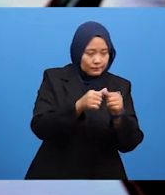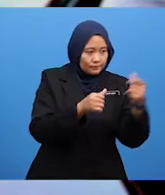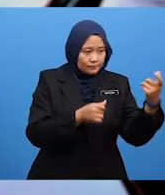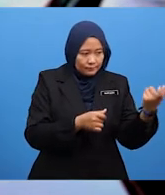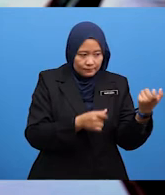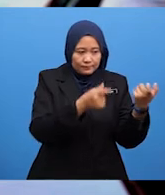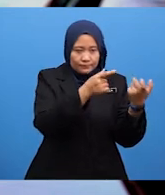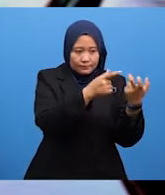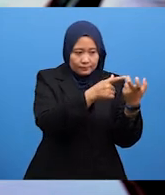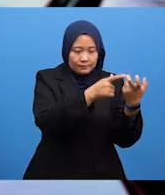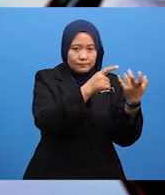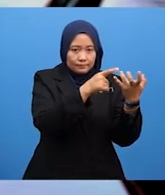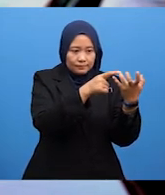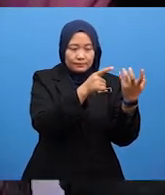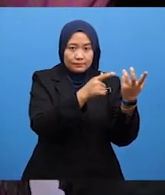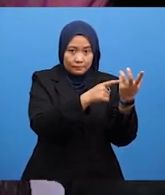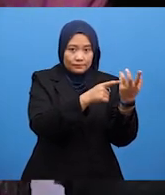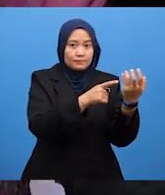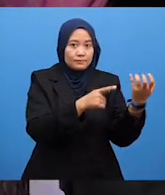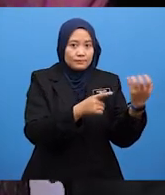Cuba Noor. Saya cuba ya. Ya.